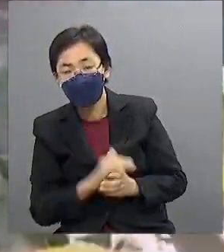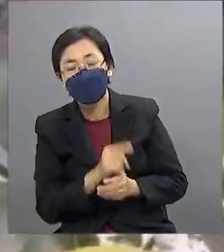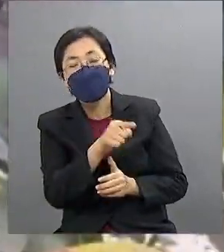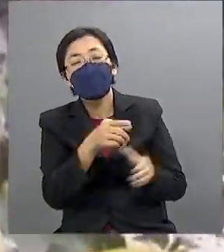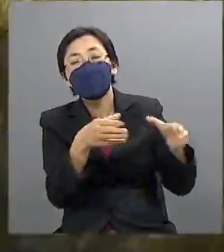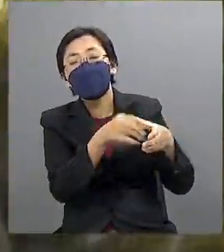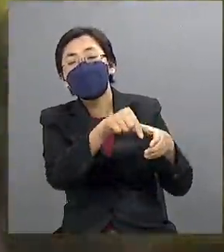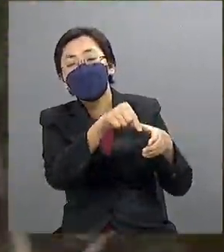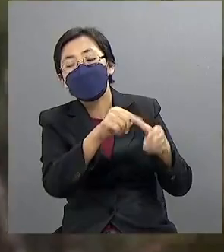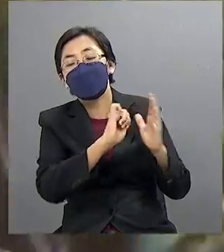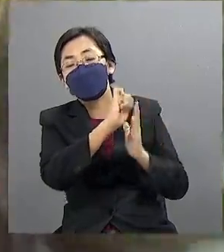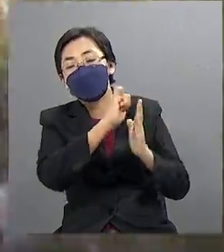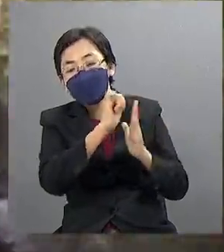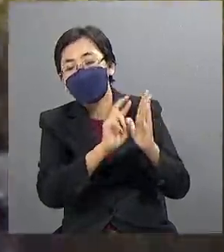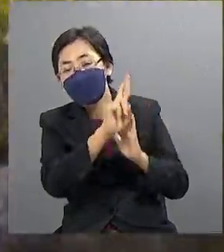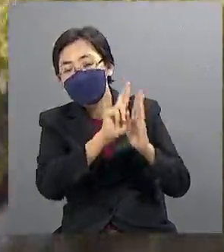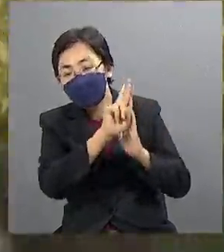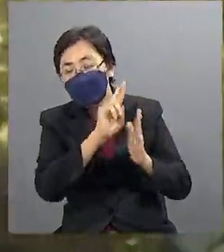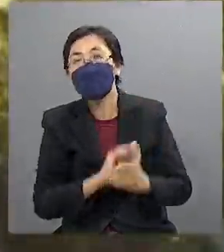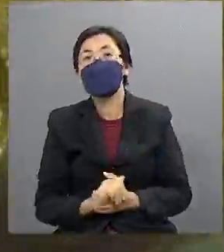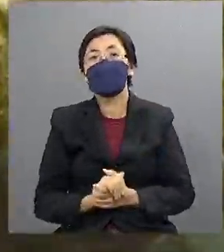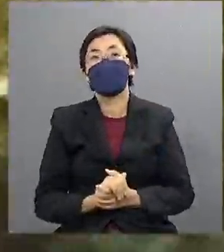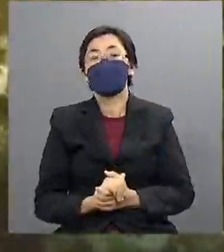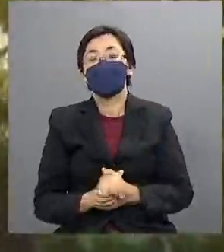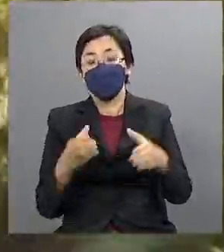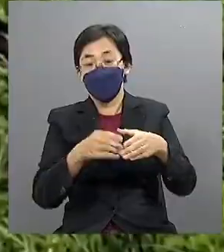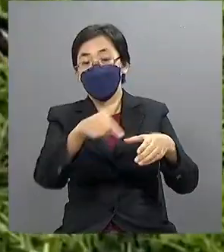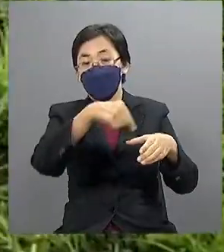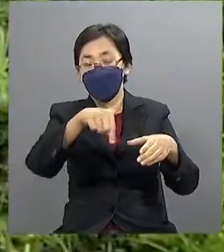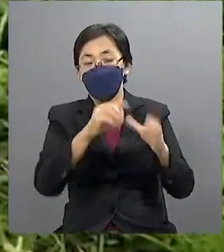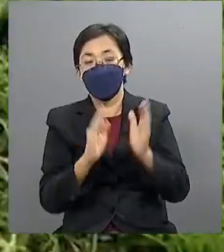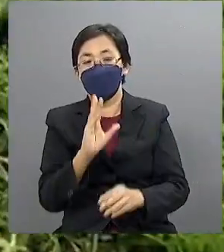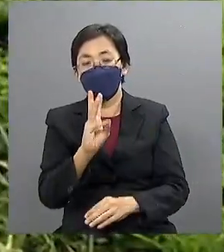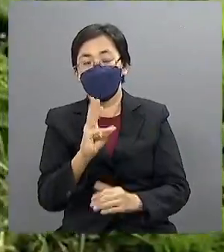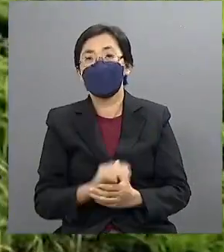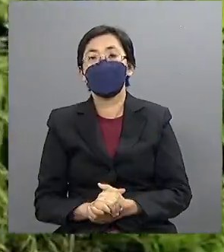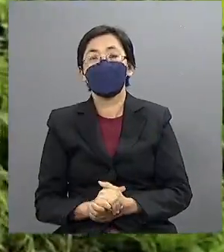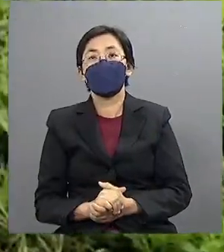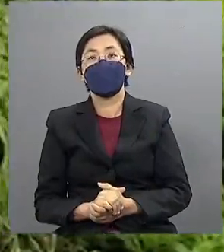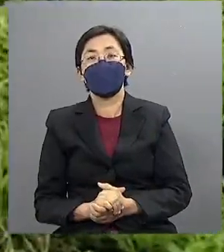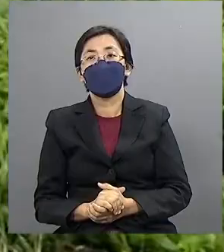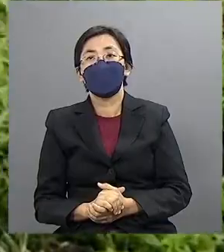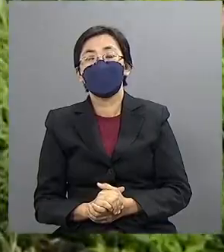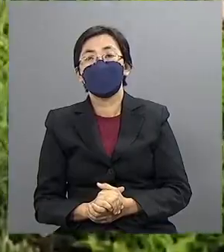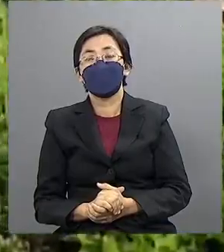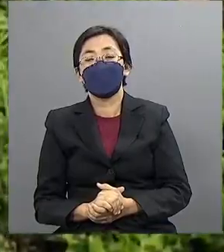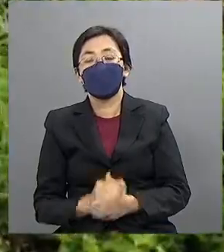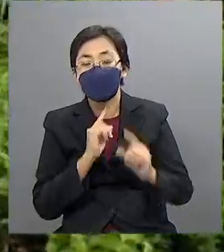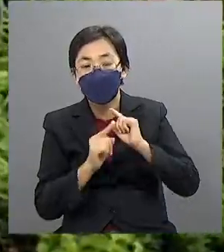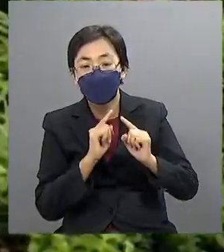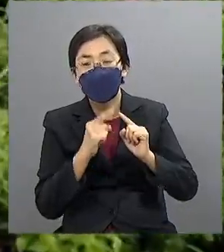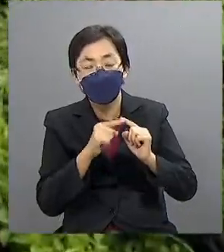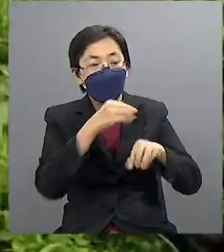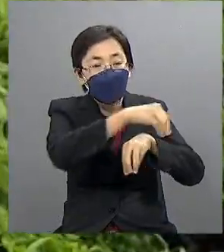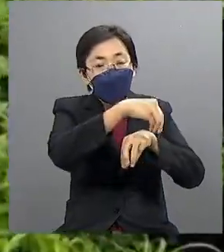ที่จังหวัดเชียงใหม่และเชียงรายในส่วนนี้มี 6คนจากนั้นนายน่าจะติดต่อไปยังเครือข่ายของตน